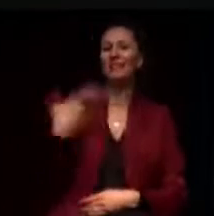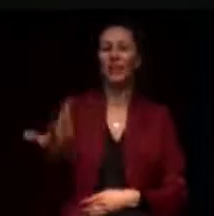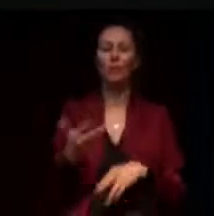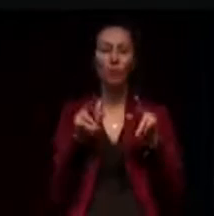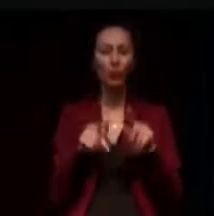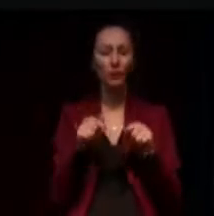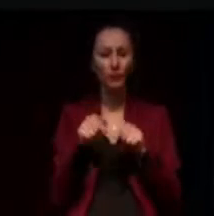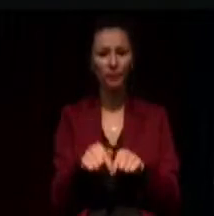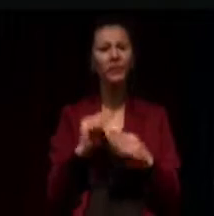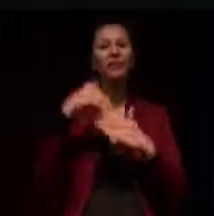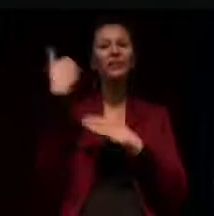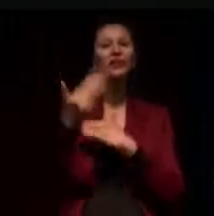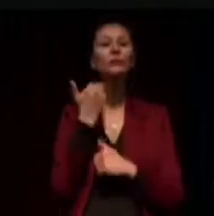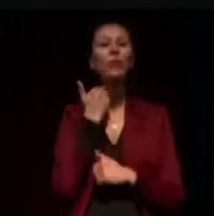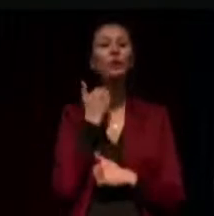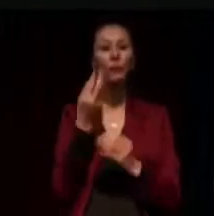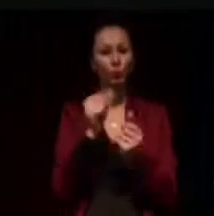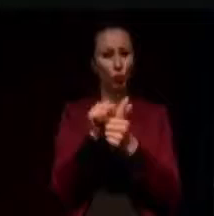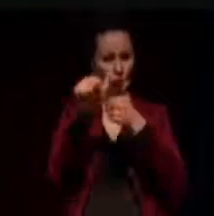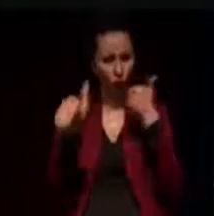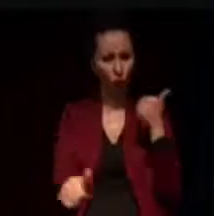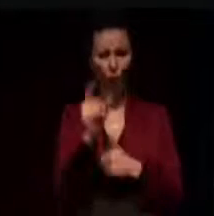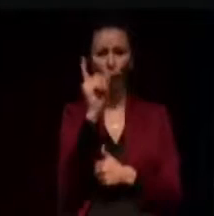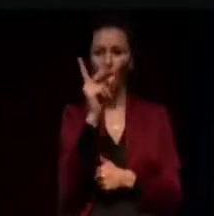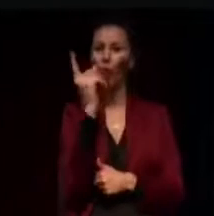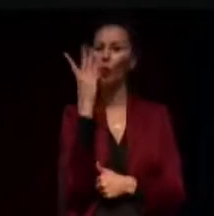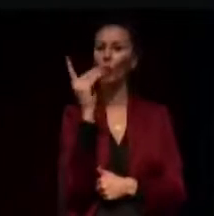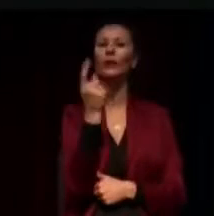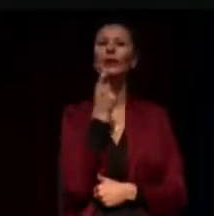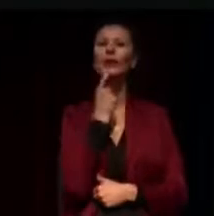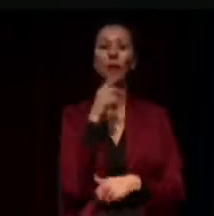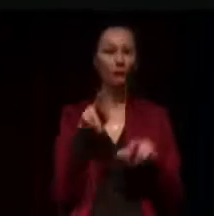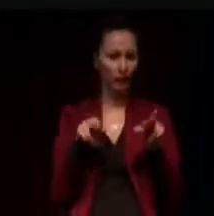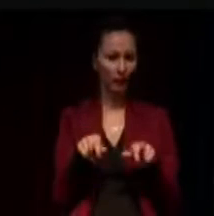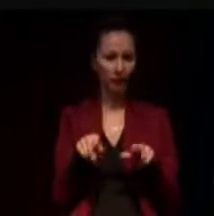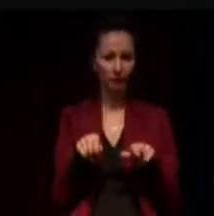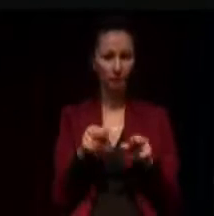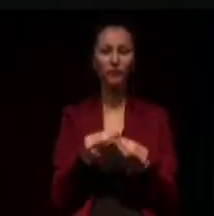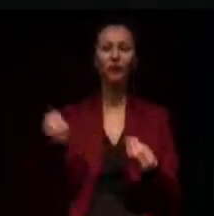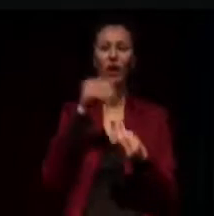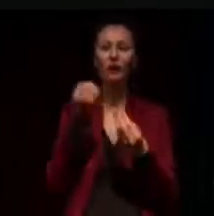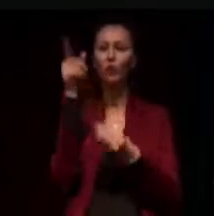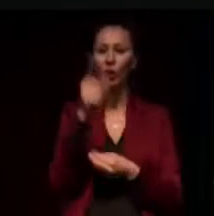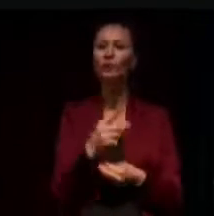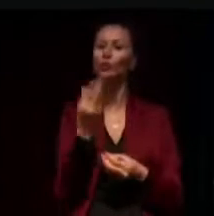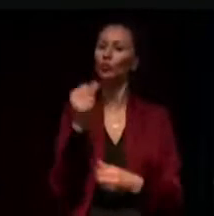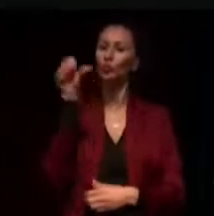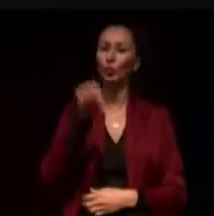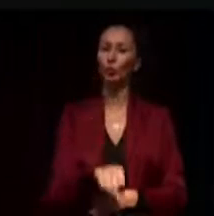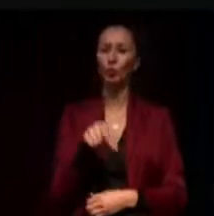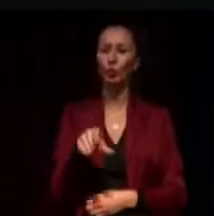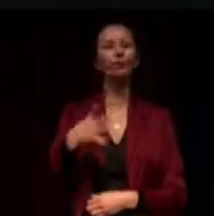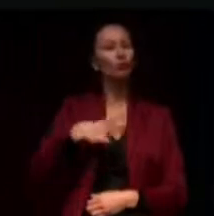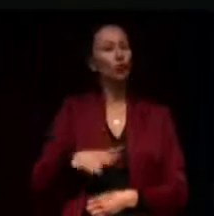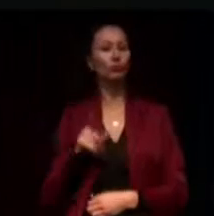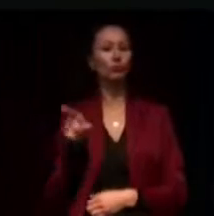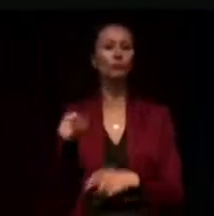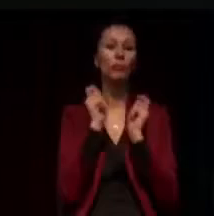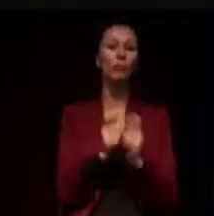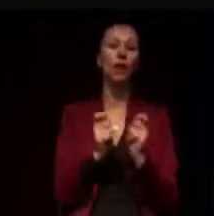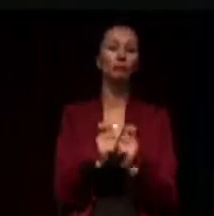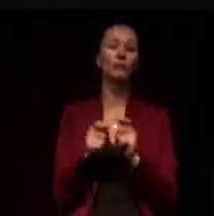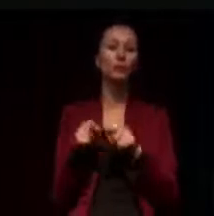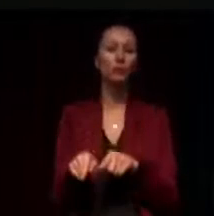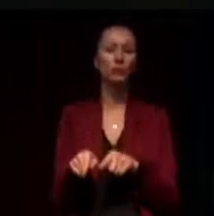istenmiyor. Dış borçlanma uzun 12-14 yıl gibi faiz oranında oldukça düşük. Tercih edilmek